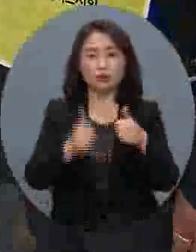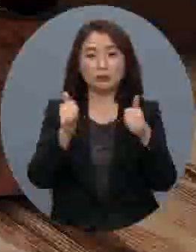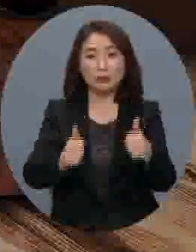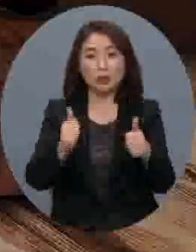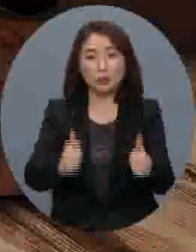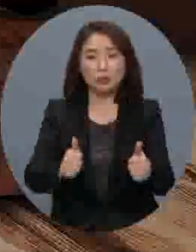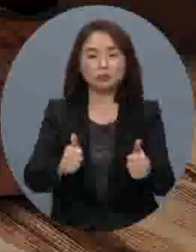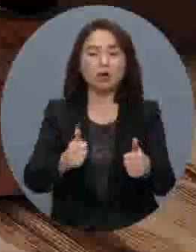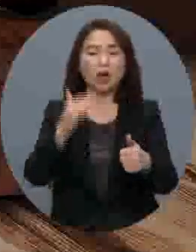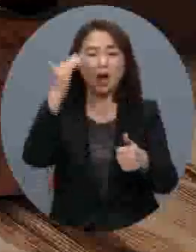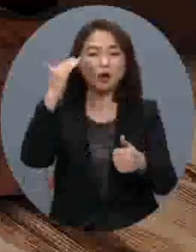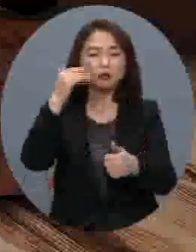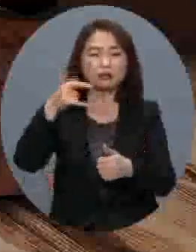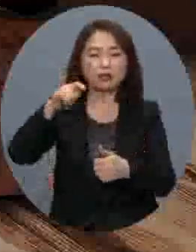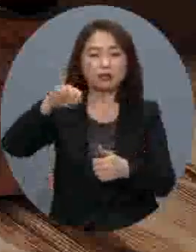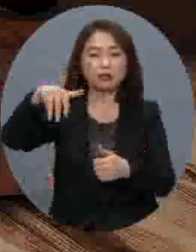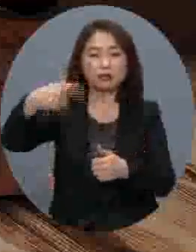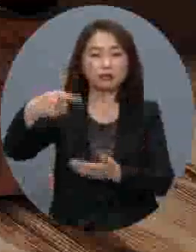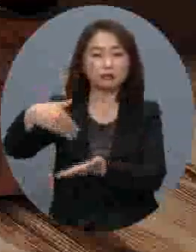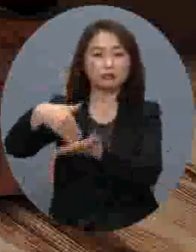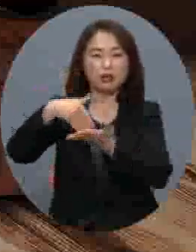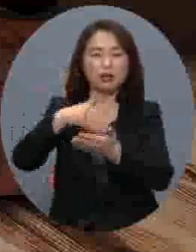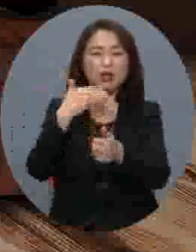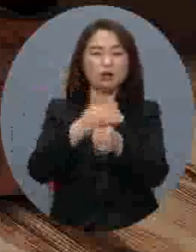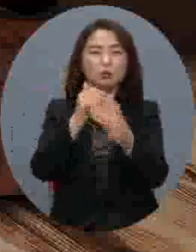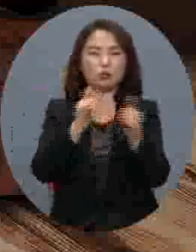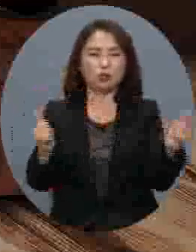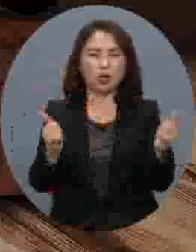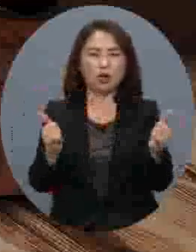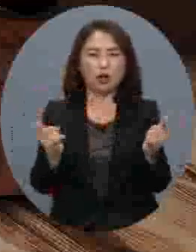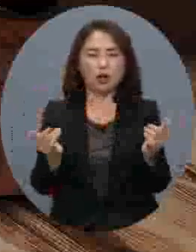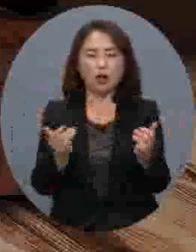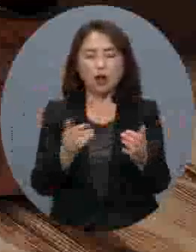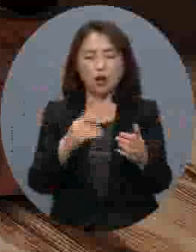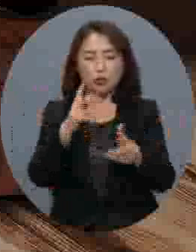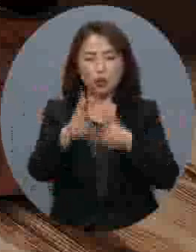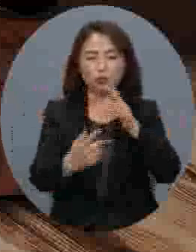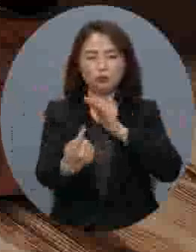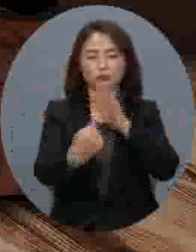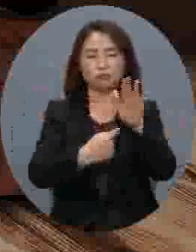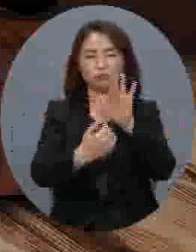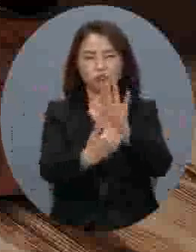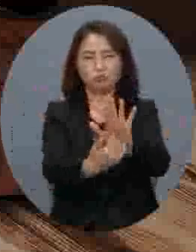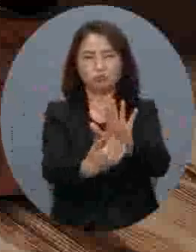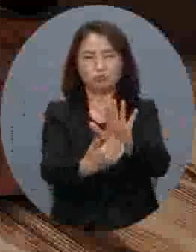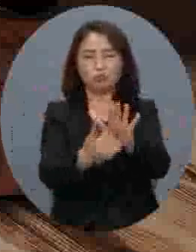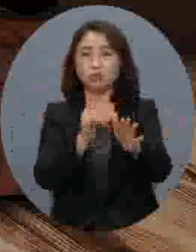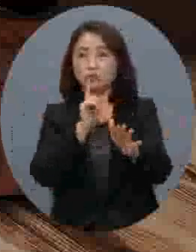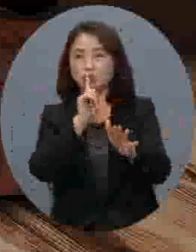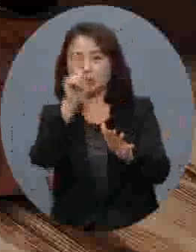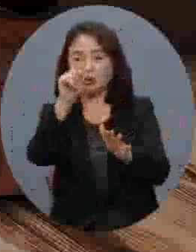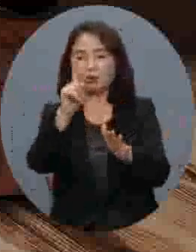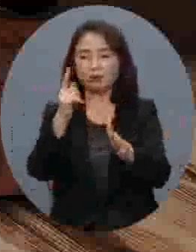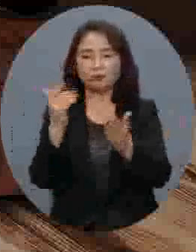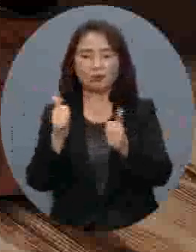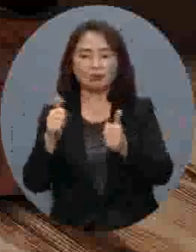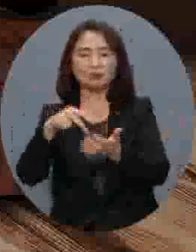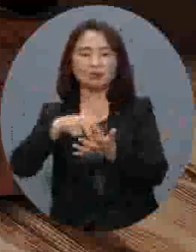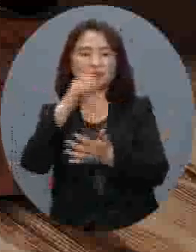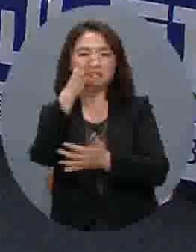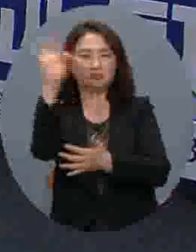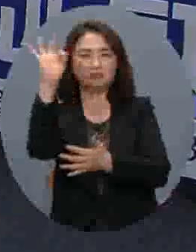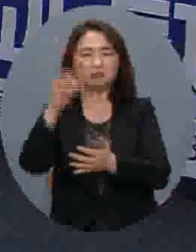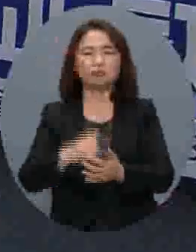대구지방법원이 한국게이츠 회사 측이 해고 노동자들에게 낸 공장 출입금지 등 가처분 신청을 인용했기